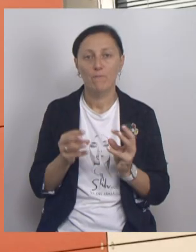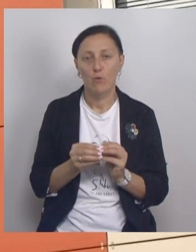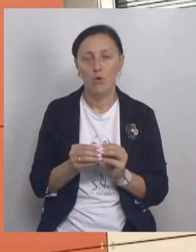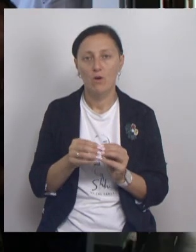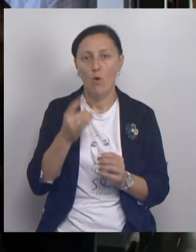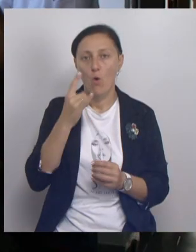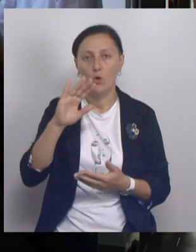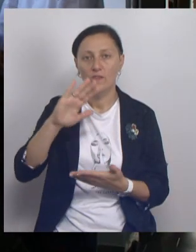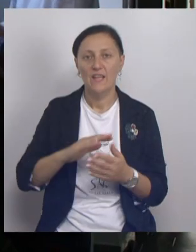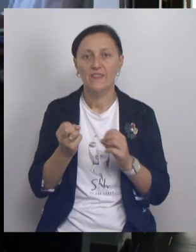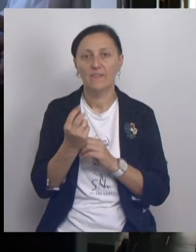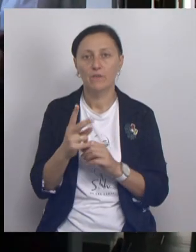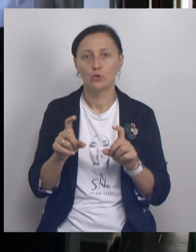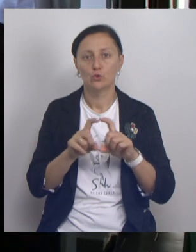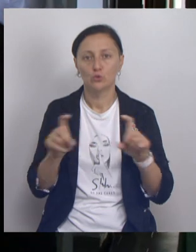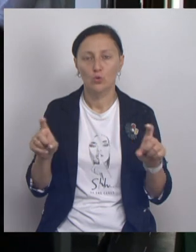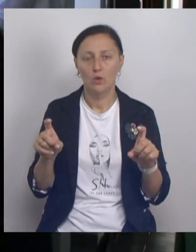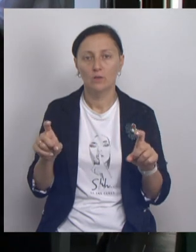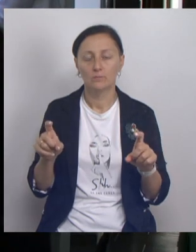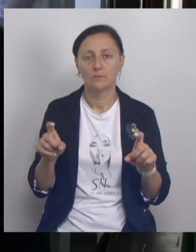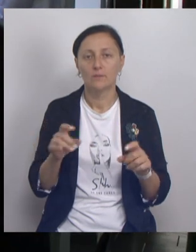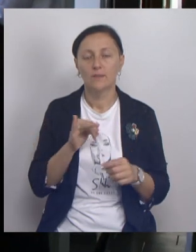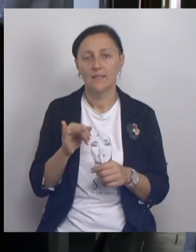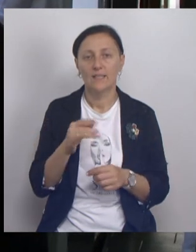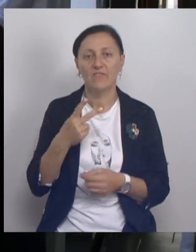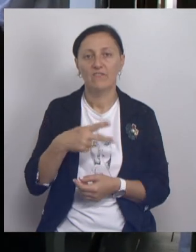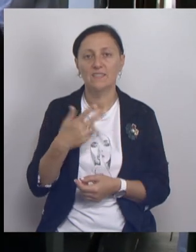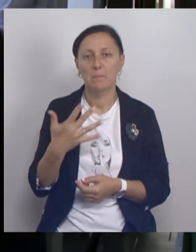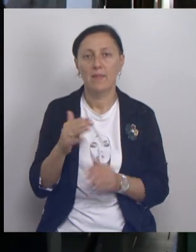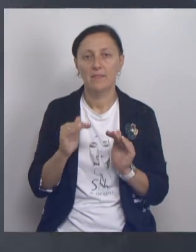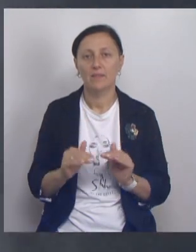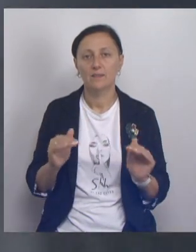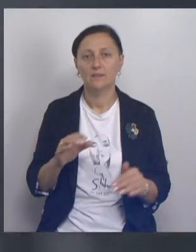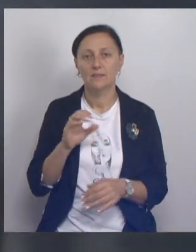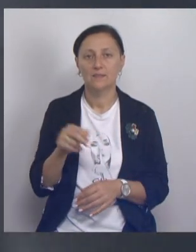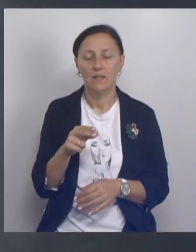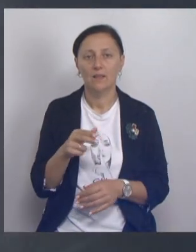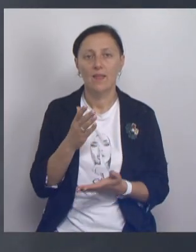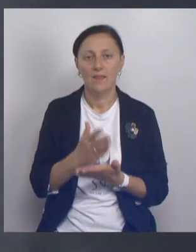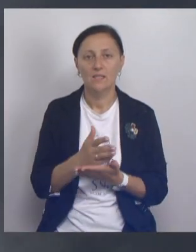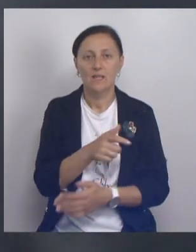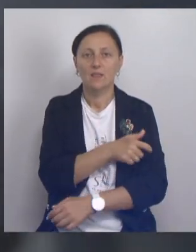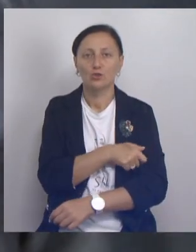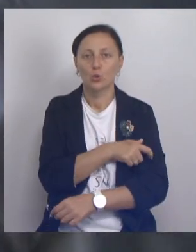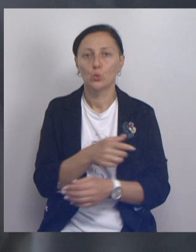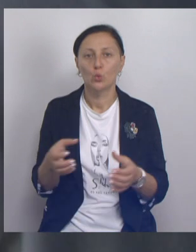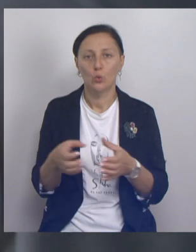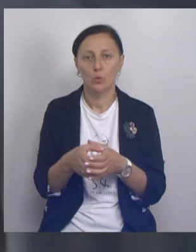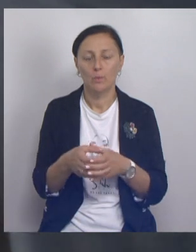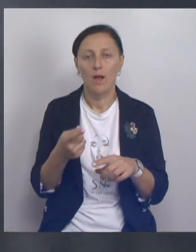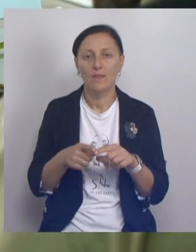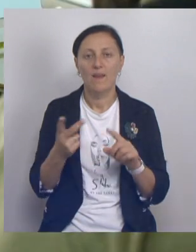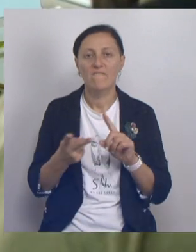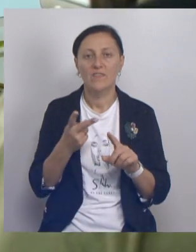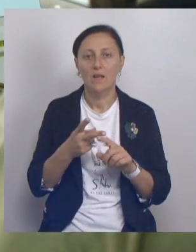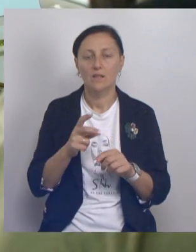оклеивают окна 12 школ, работающих в смешанном формате, и 25 детских садов, где есть дежурные группы. Напомним, это вторая